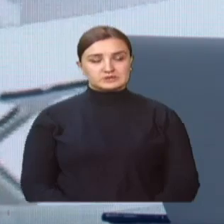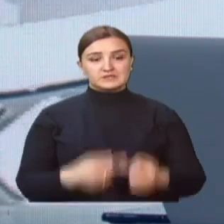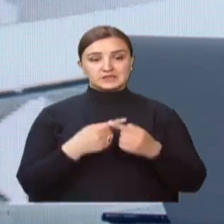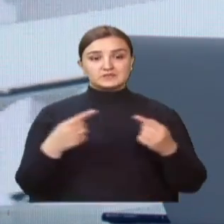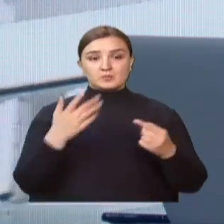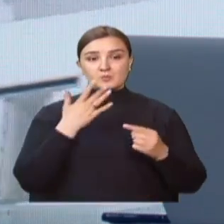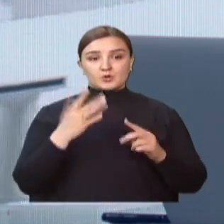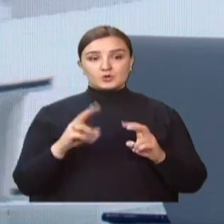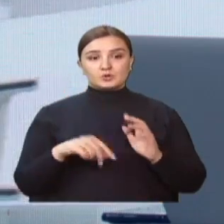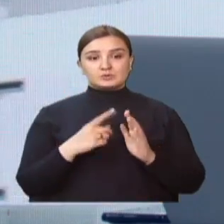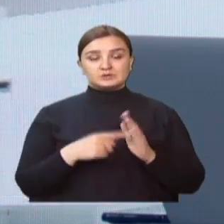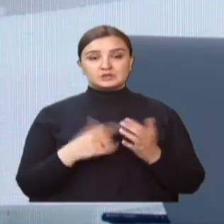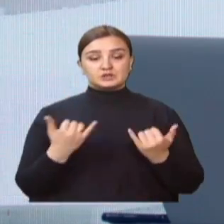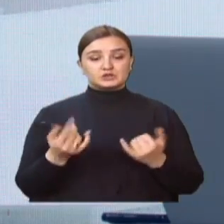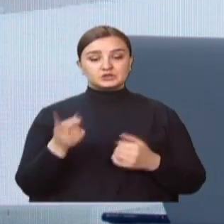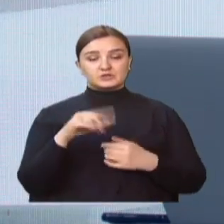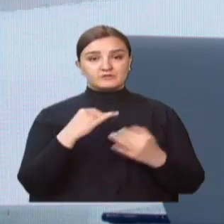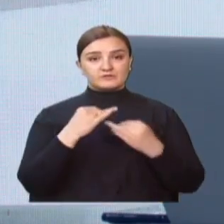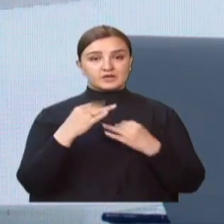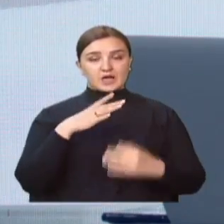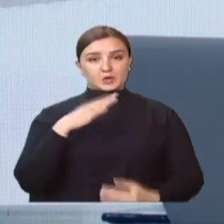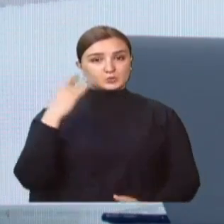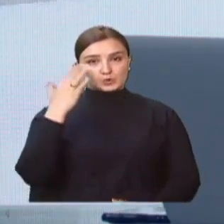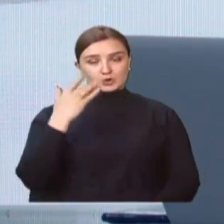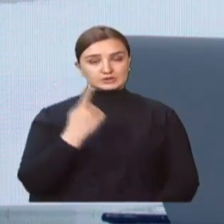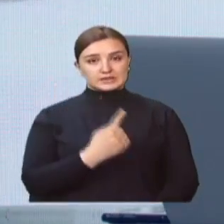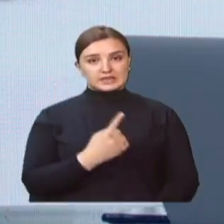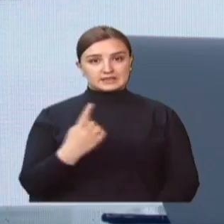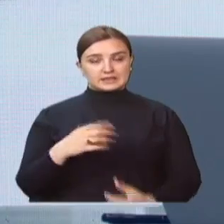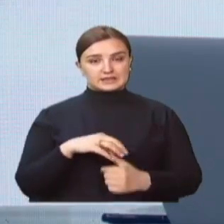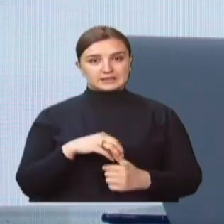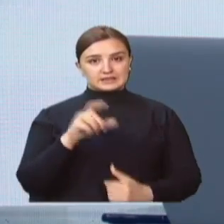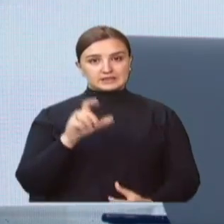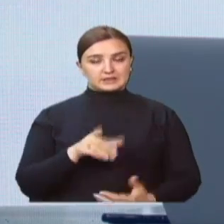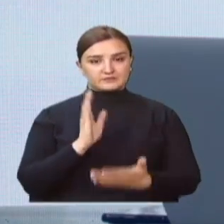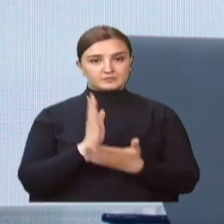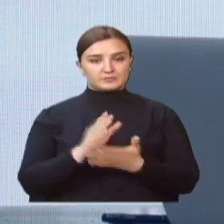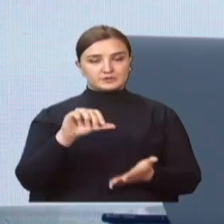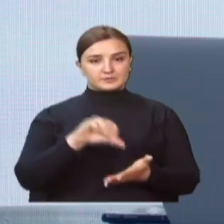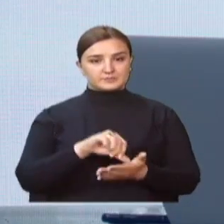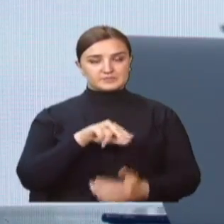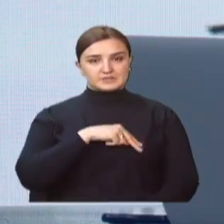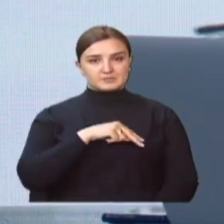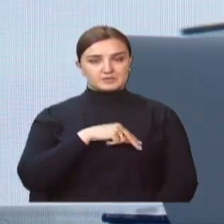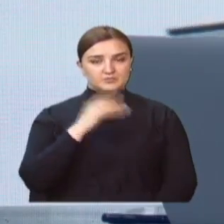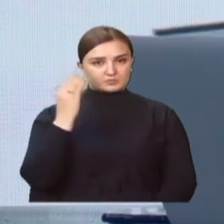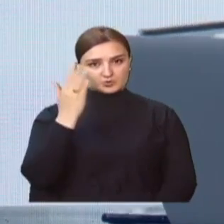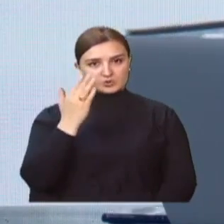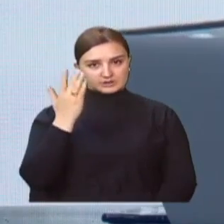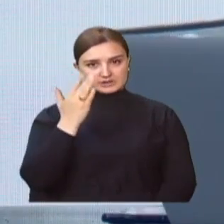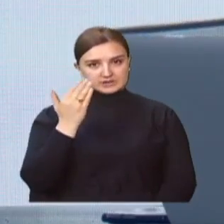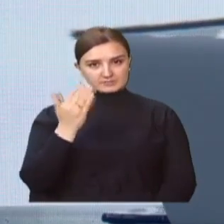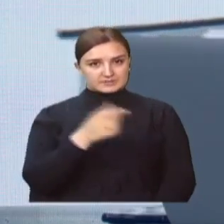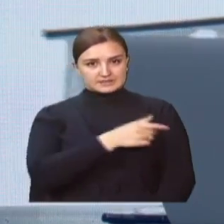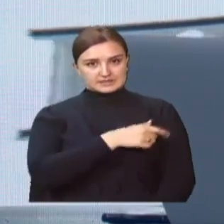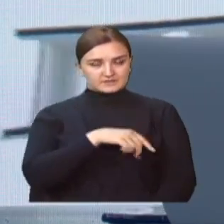მიმდინარე პოლიტიკურ საკითხებზე ახლა ლაპარაკს პარტია ქართული ოცნების ერთ-ერთ ლიდერთან გავაგზავნებთ პირდაპირ ეთერში საპარლამენტო უმრავლესობის